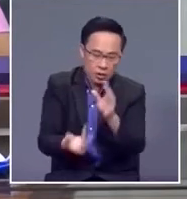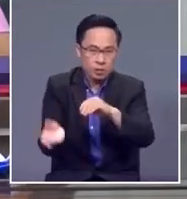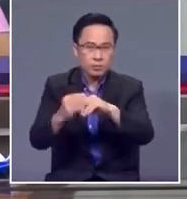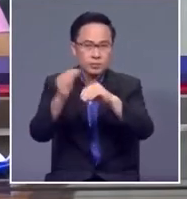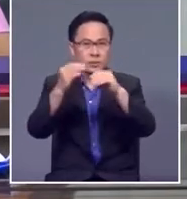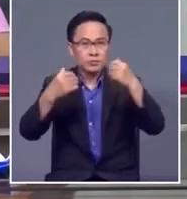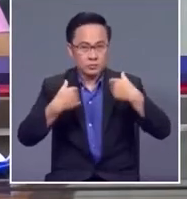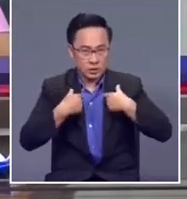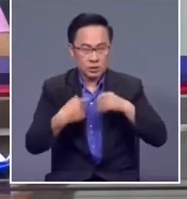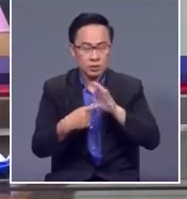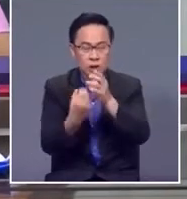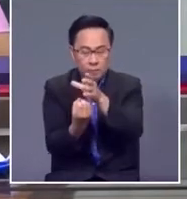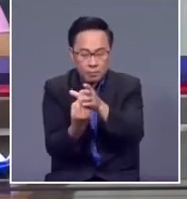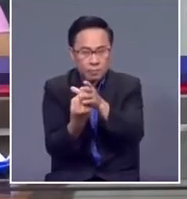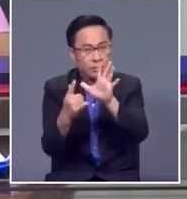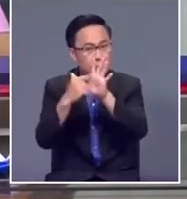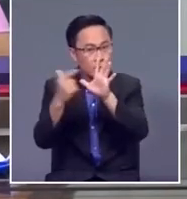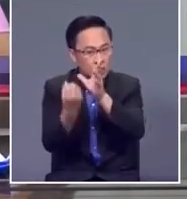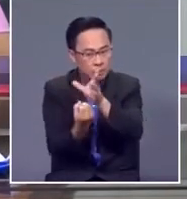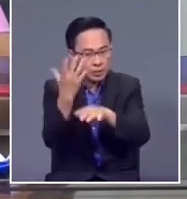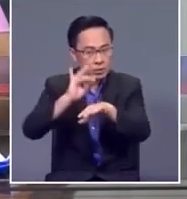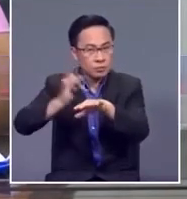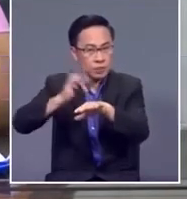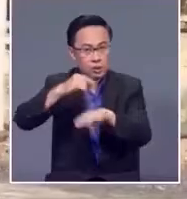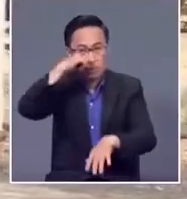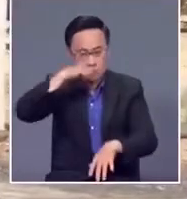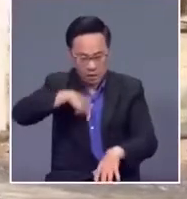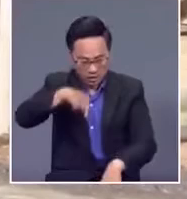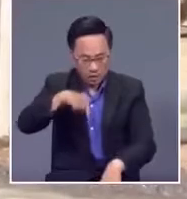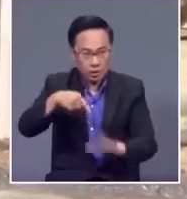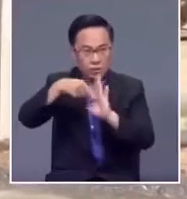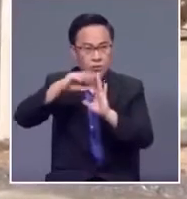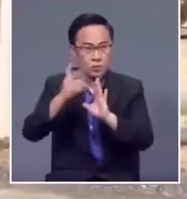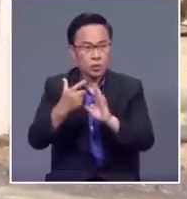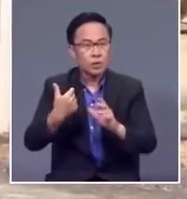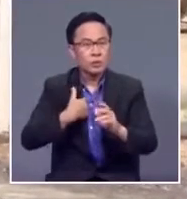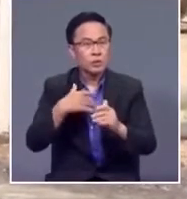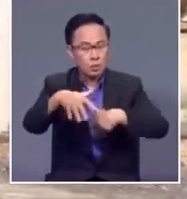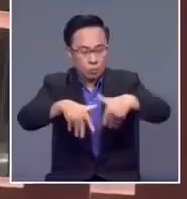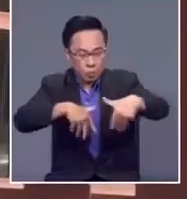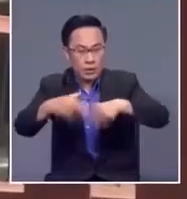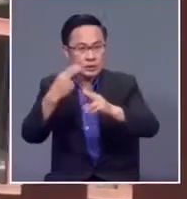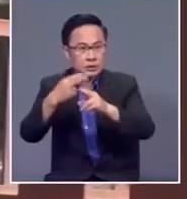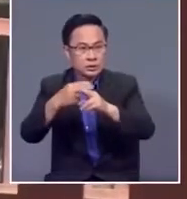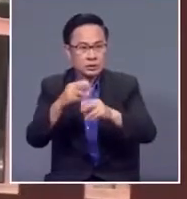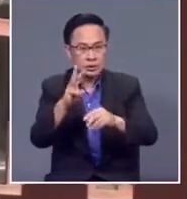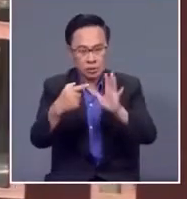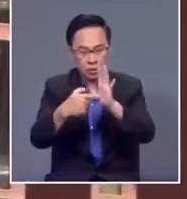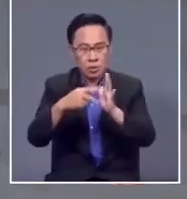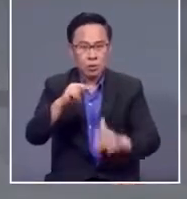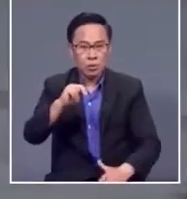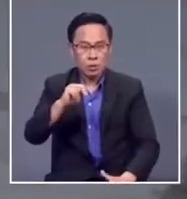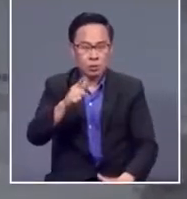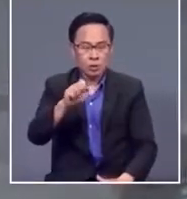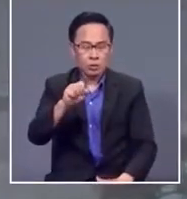ในเรื่องของสมุนไพรไทยเนี่ยนะครับที่จังหวัดพิษณุโลกนะครับมีหมู่บ้านบ้านนึงนะครับคือบ้านวังส้มซ่านะครับที่ตำ